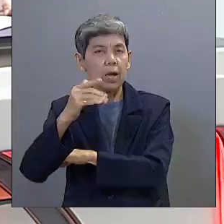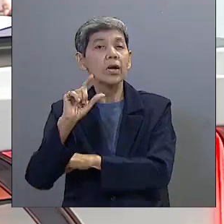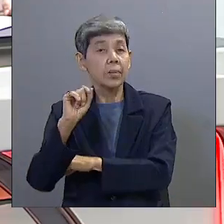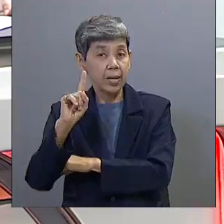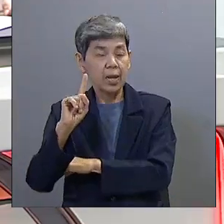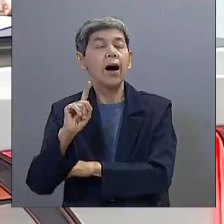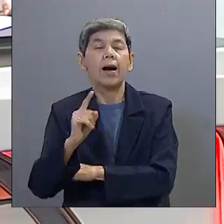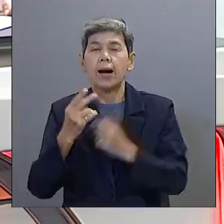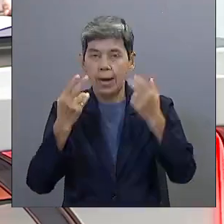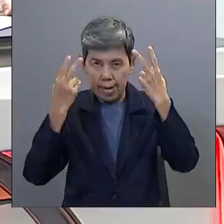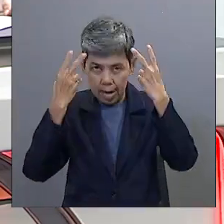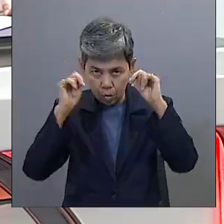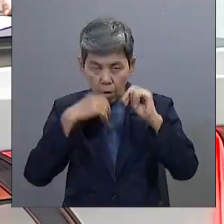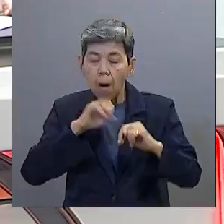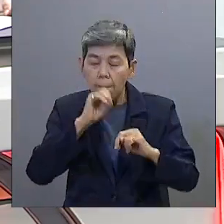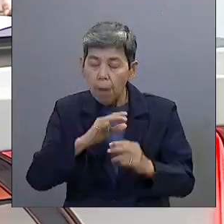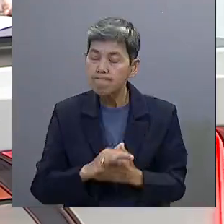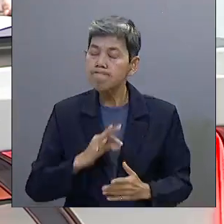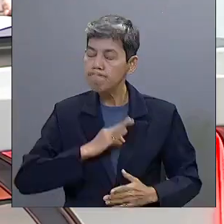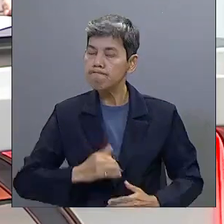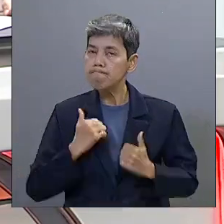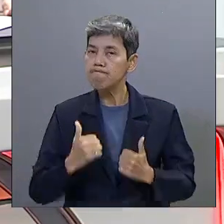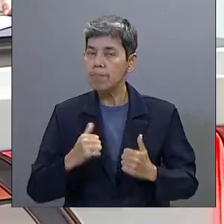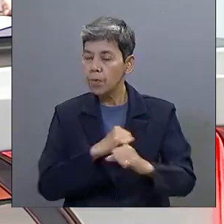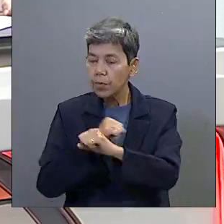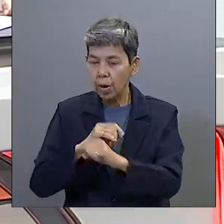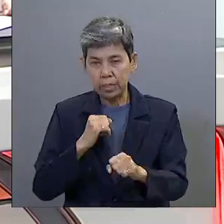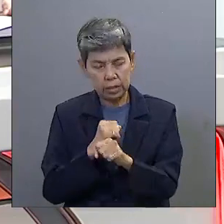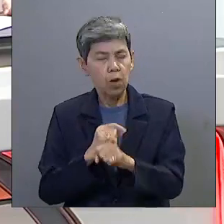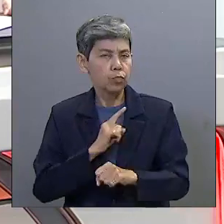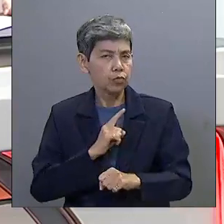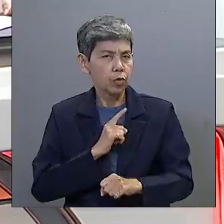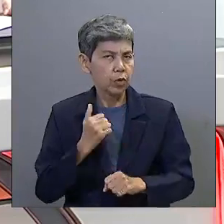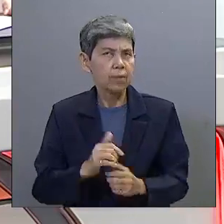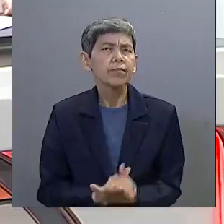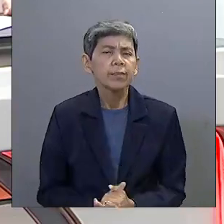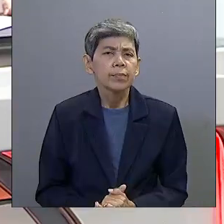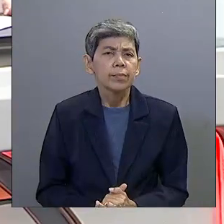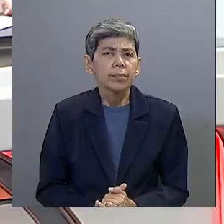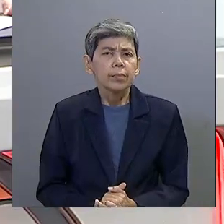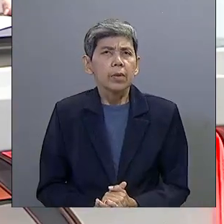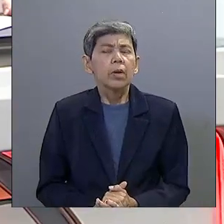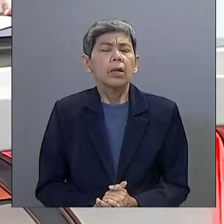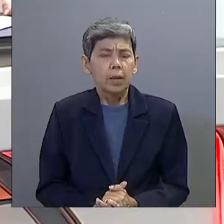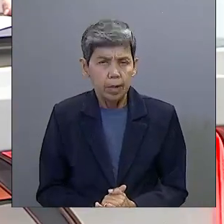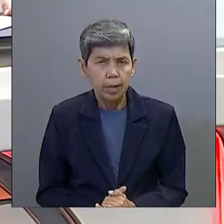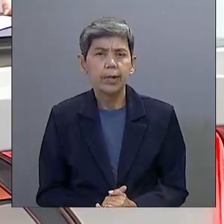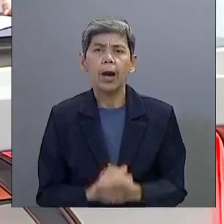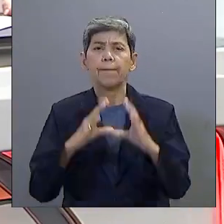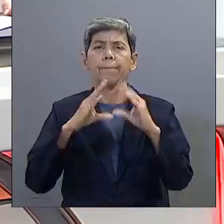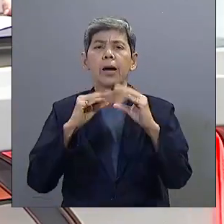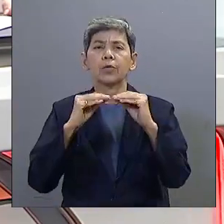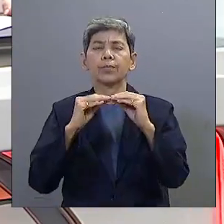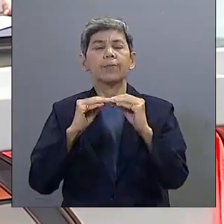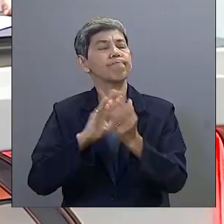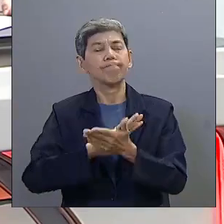องนายกรัฐมนตรีฝ่ายความมั่นคงบอกว่าก็พออกพอใจกับการทําหน้าที่นี้นะคะขณะเดียวกันนะคะก็การประชุมก็